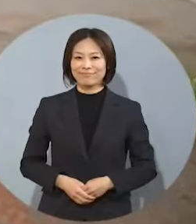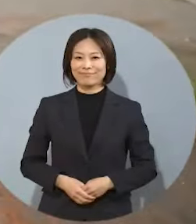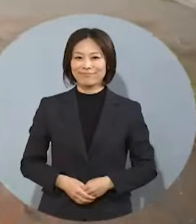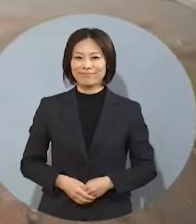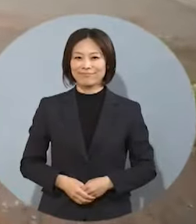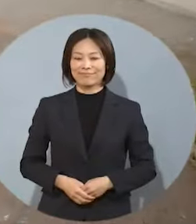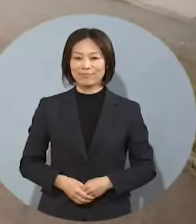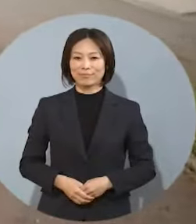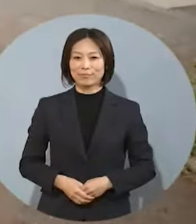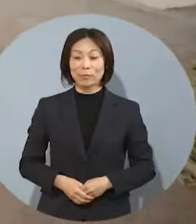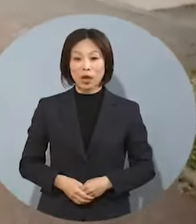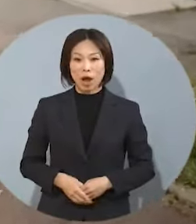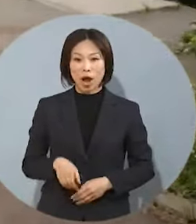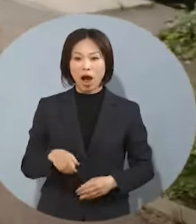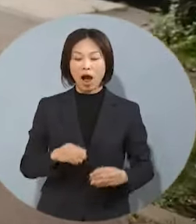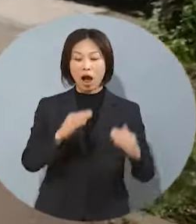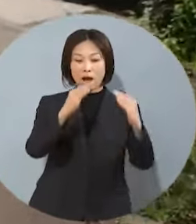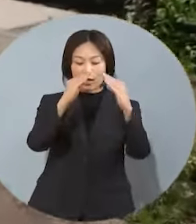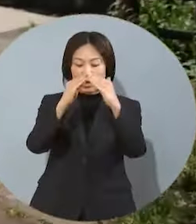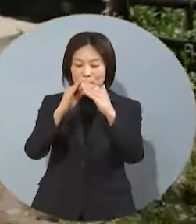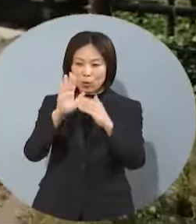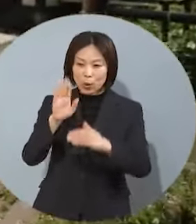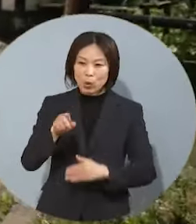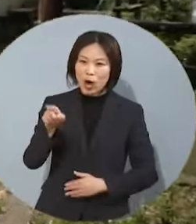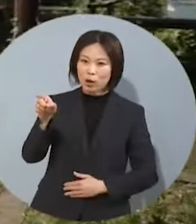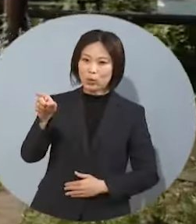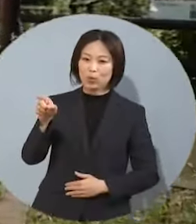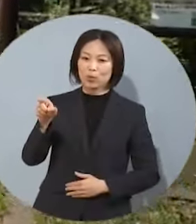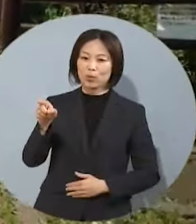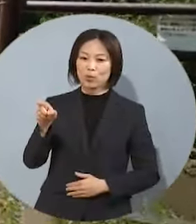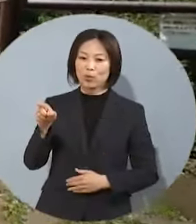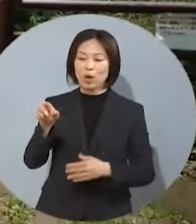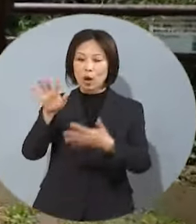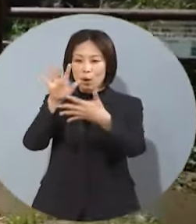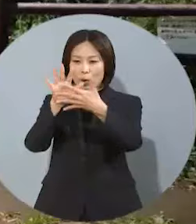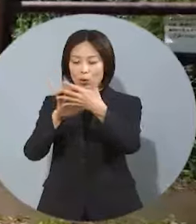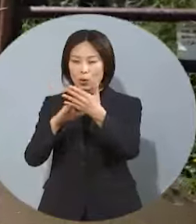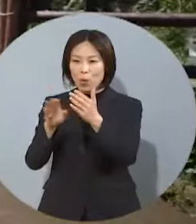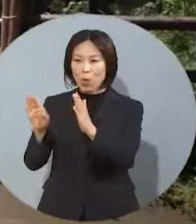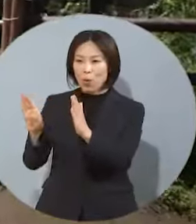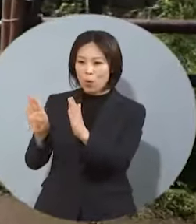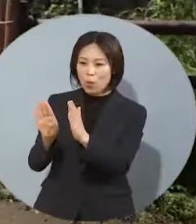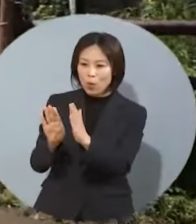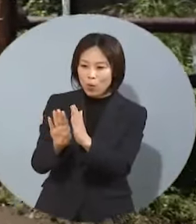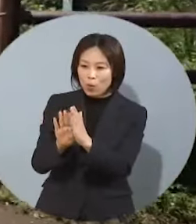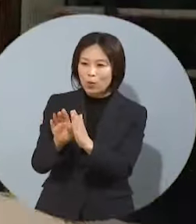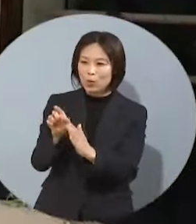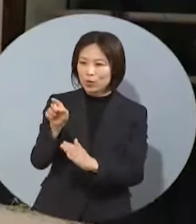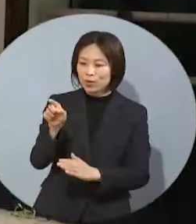あれ、なんか建物がある。障子の扉、